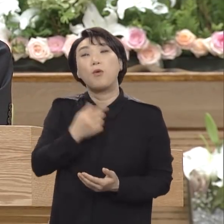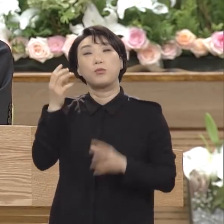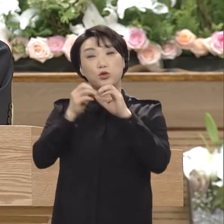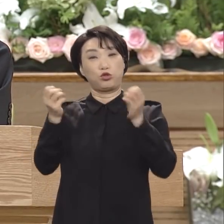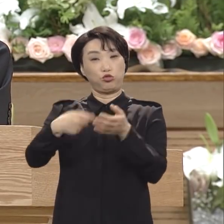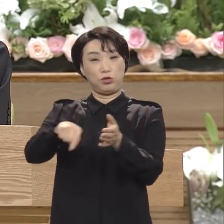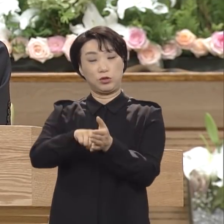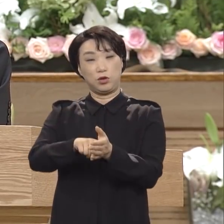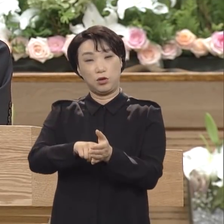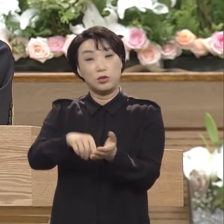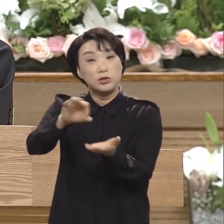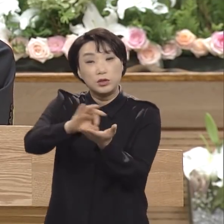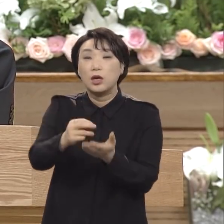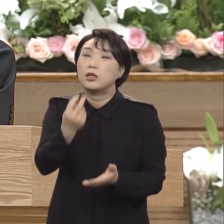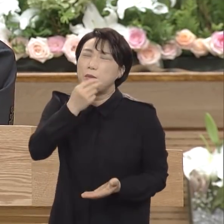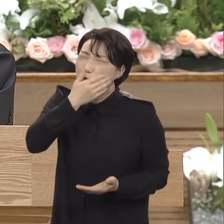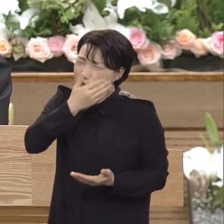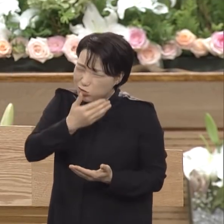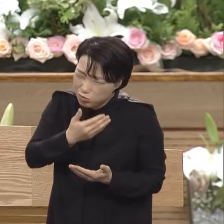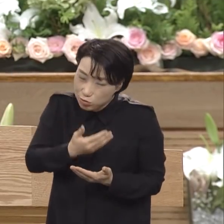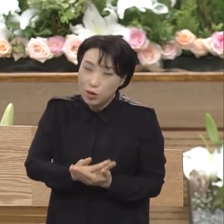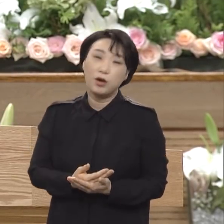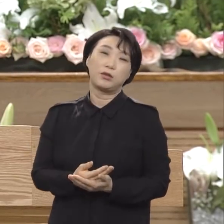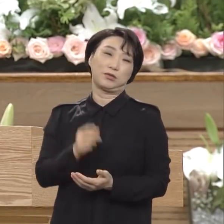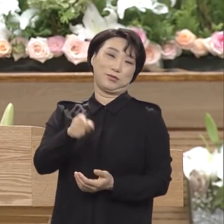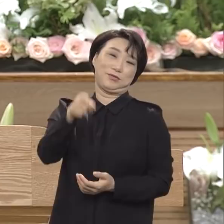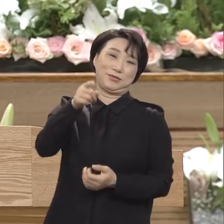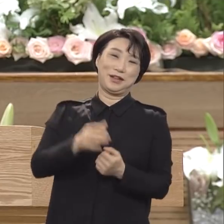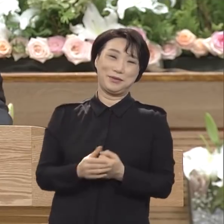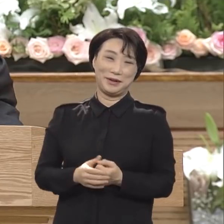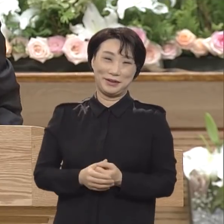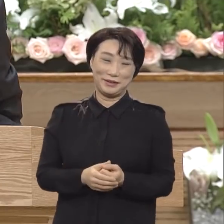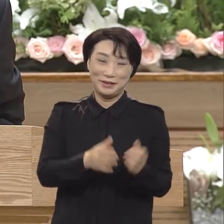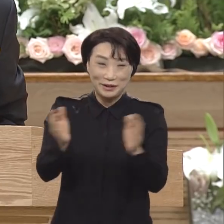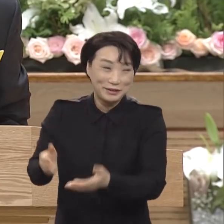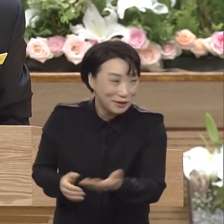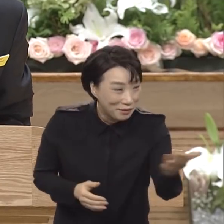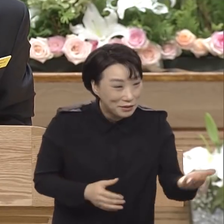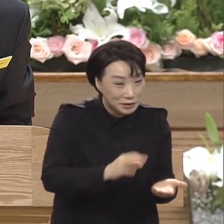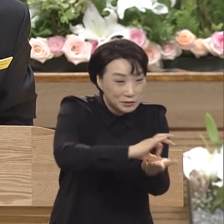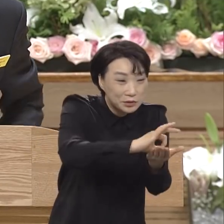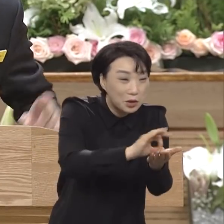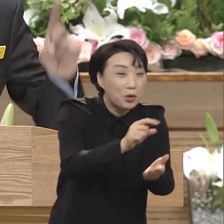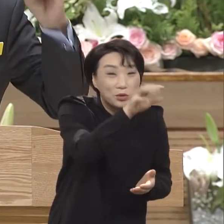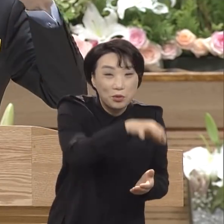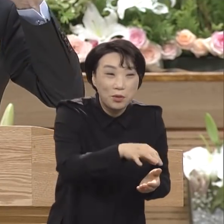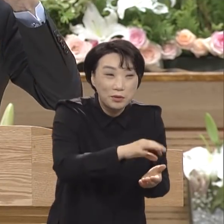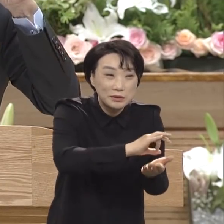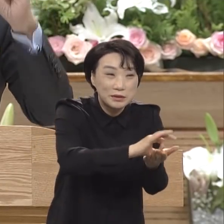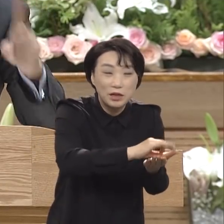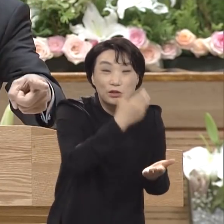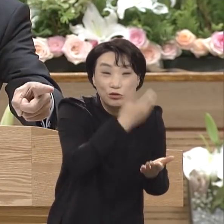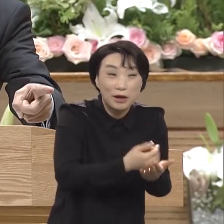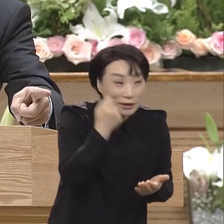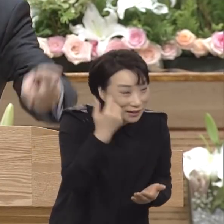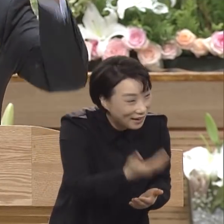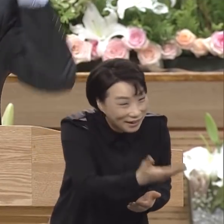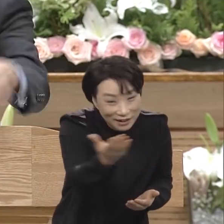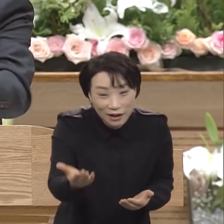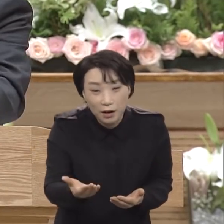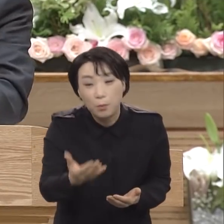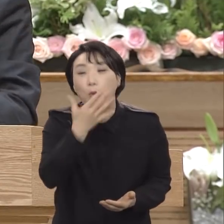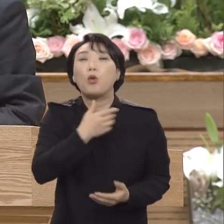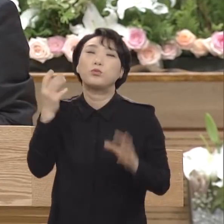쓰는 것이 가장 소중하다는 거예요. 근데 여러분, 돈을 어디다 써야 가장 소중합니까? 복음 전도를 위해